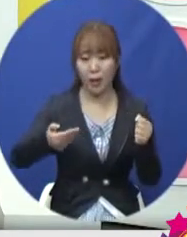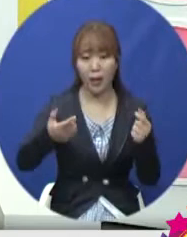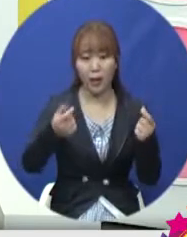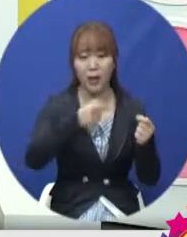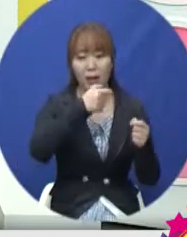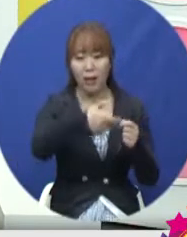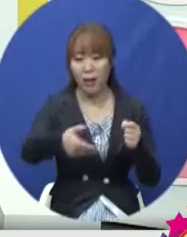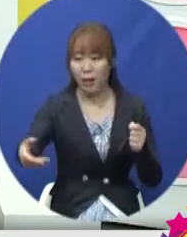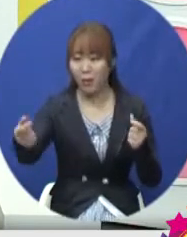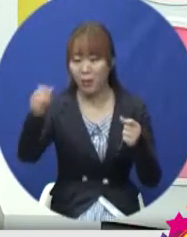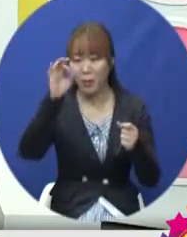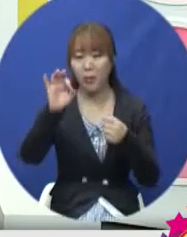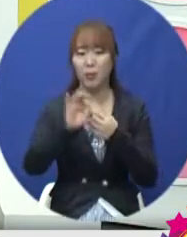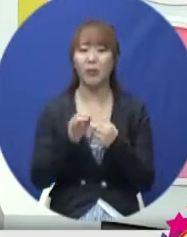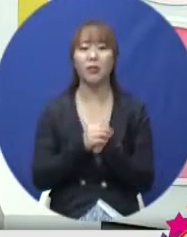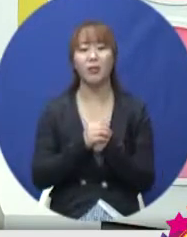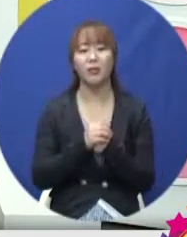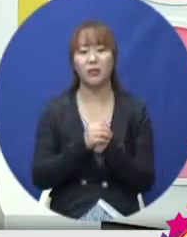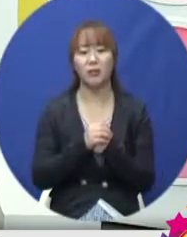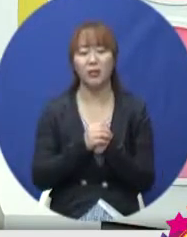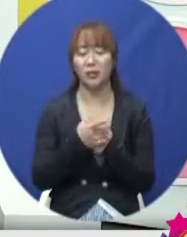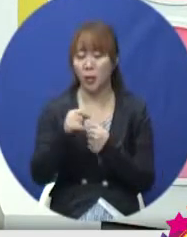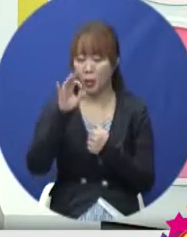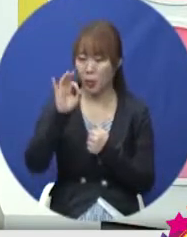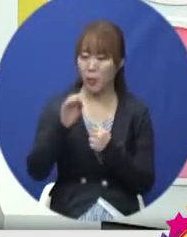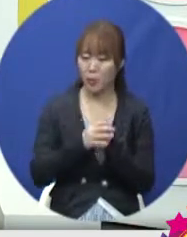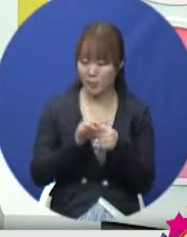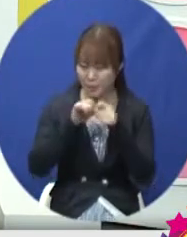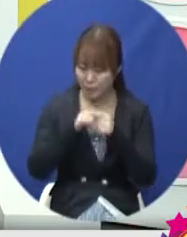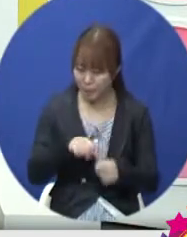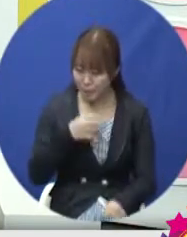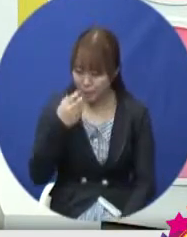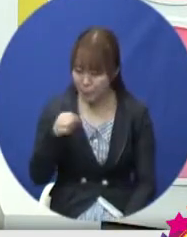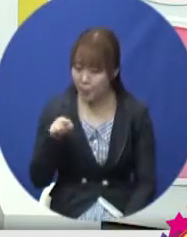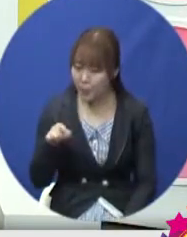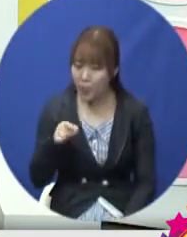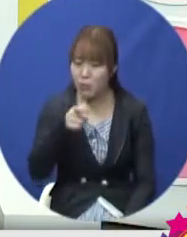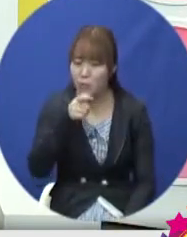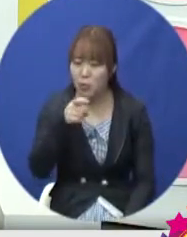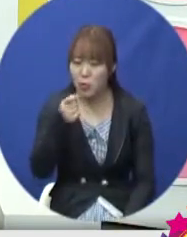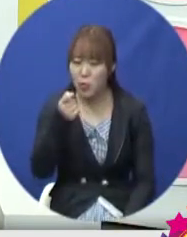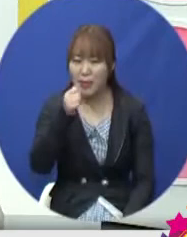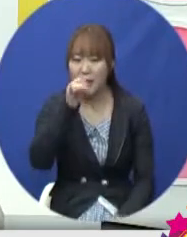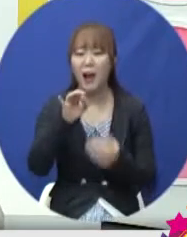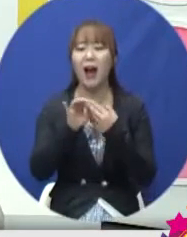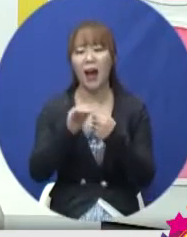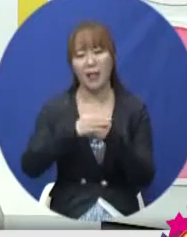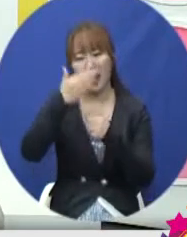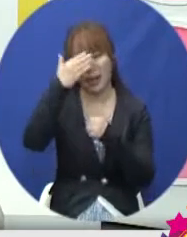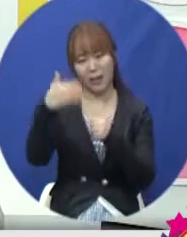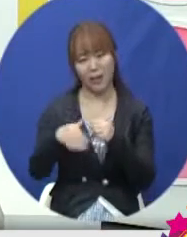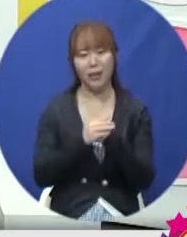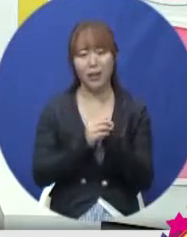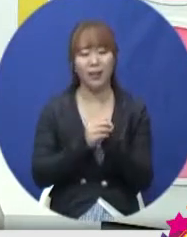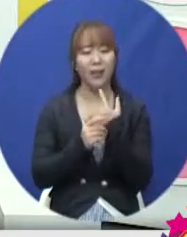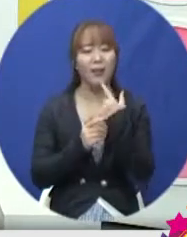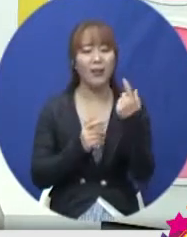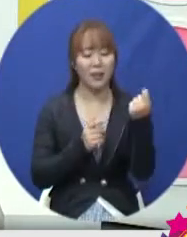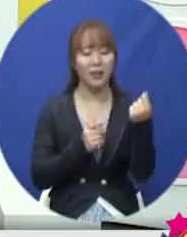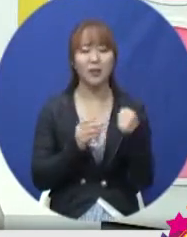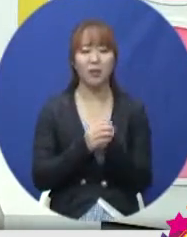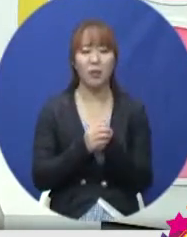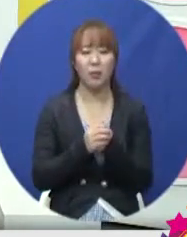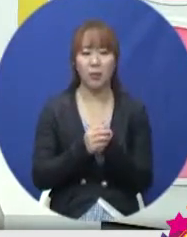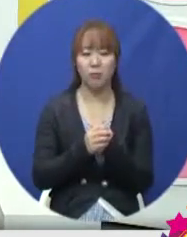있잖아요. 이렇게 그런 데가 나오면 이렇게 자세히 봐요, 얼른. 네. 물이 조금이라도 있으면 아, 다행이다. 그나마 다행이다.